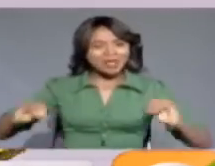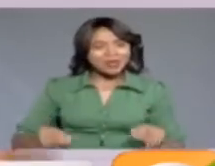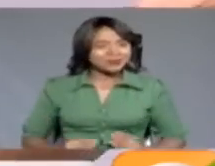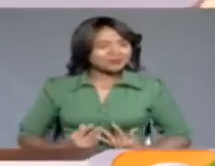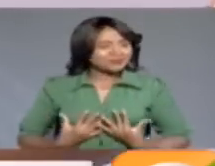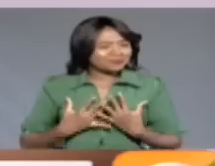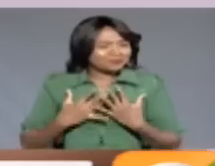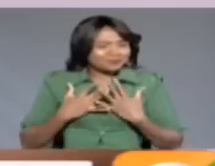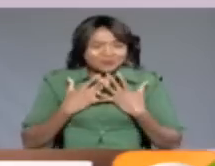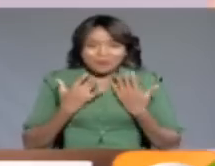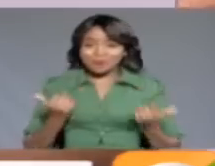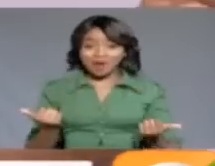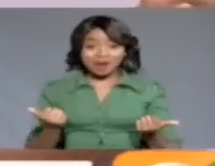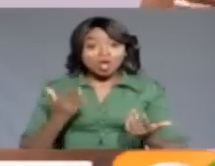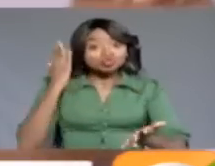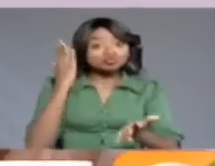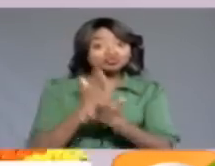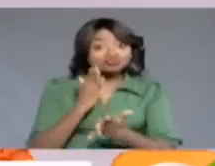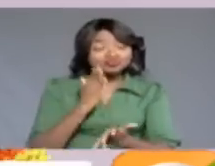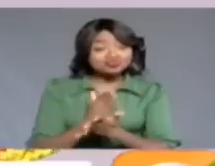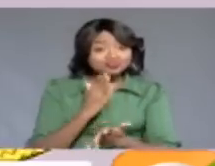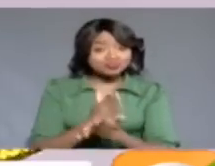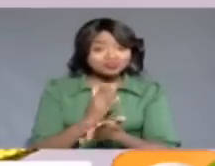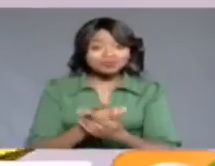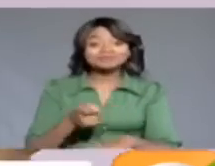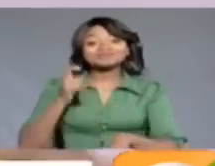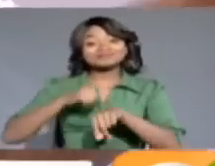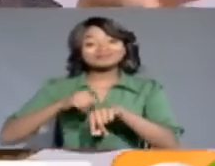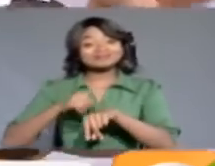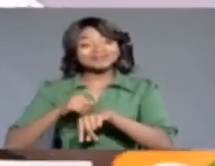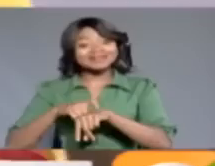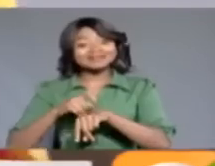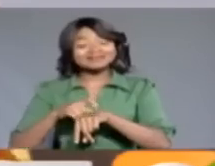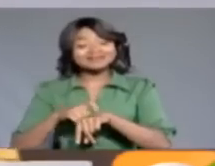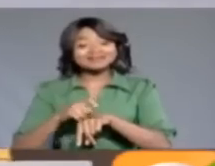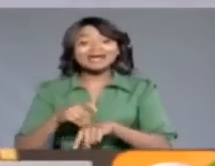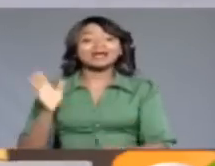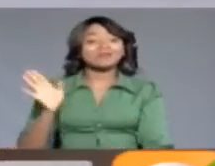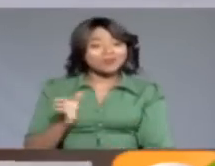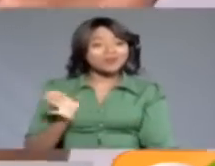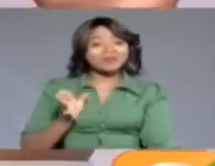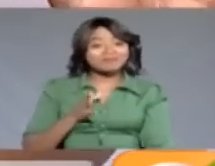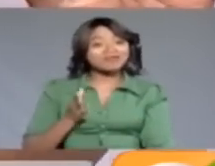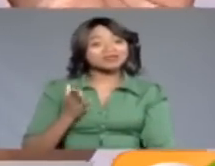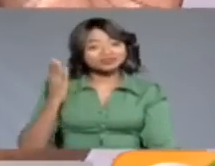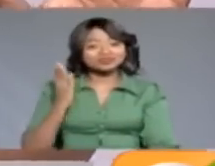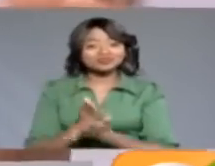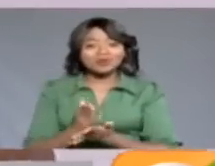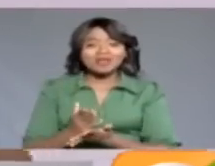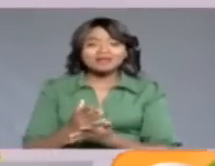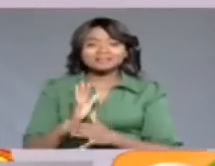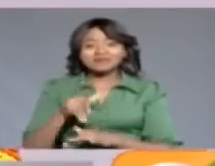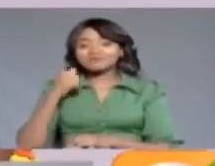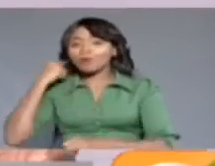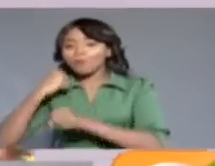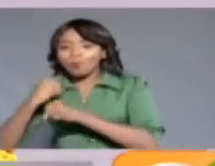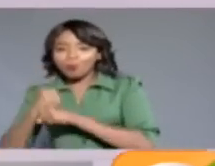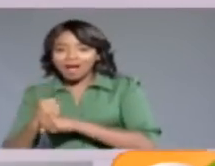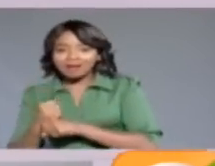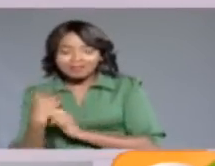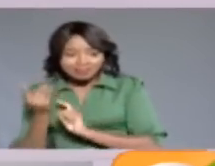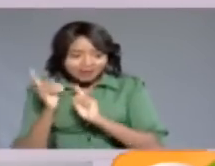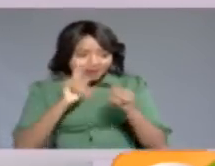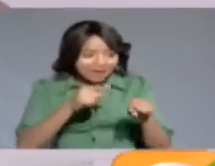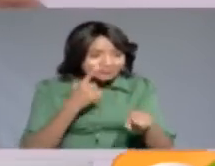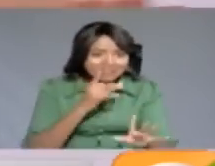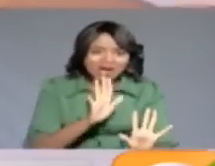Unaona namna hiyo. Unajua kwa wanawake Bi Msafwari, unajua una vita sana na lakini wako wanawake ambao ni atoke kazini na afike nyumbani leo na